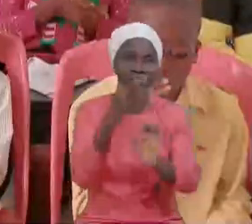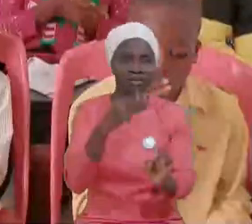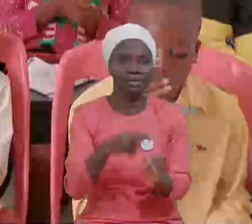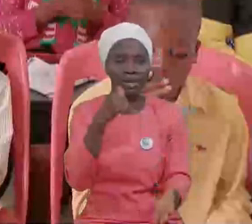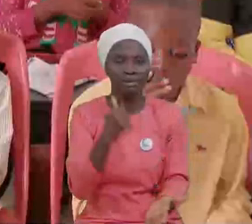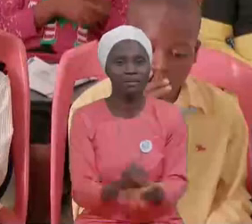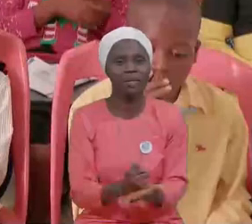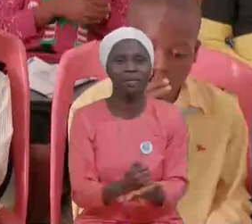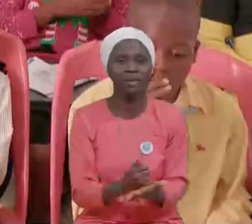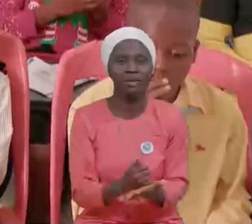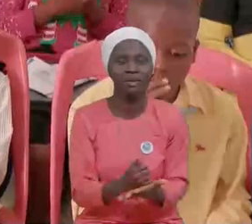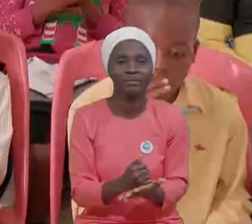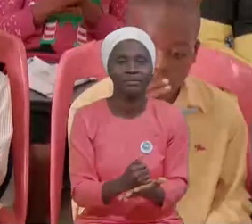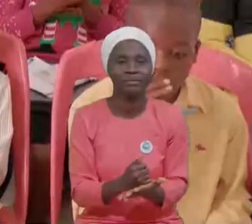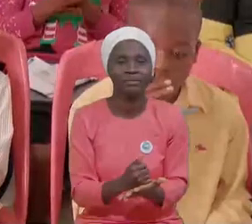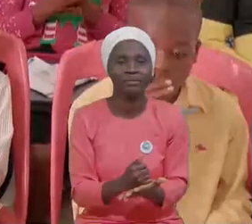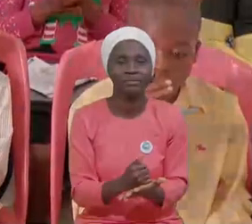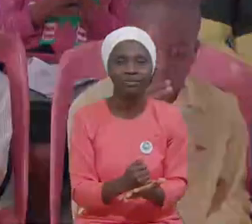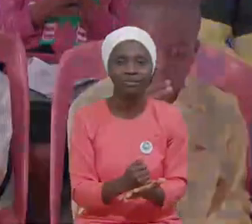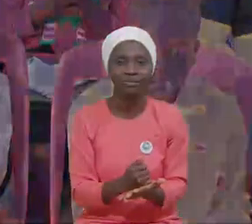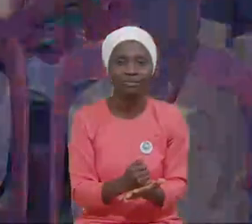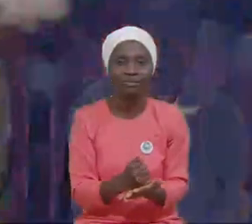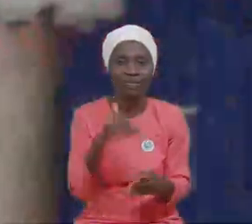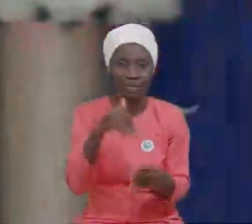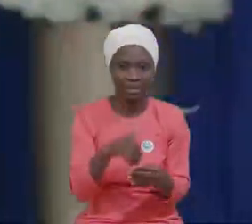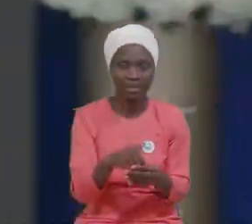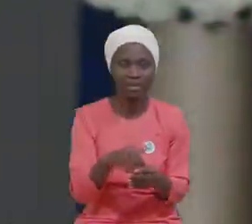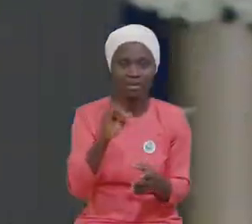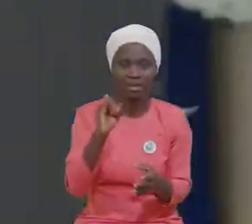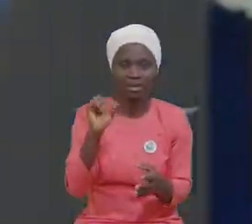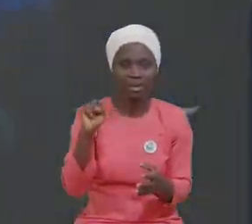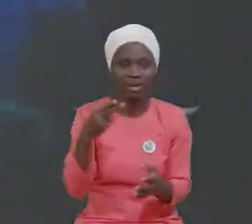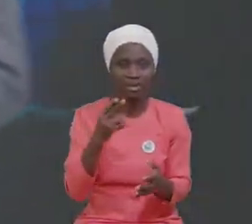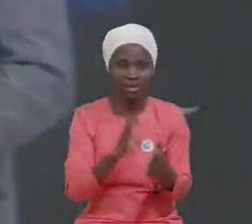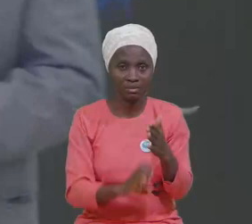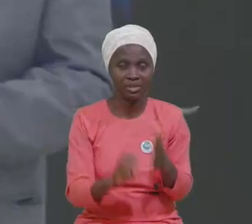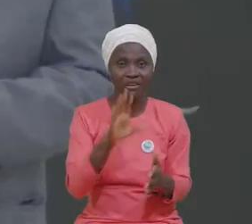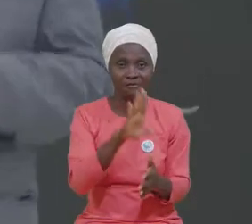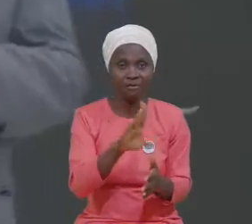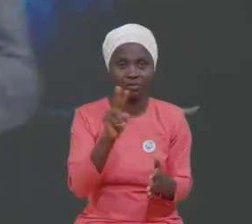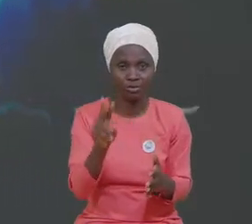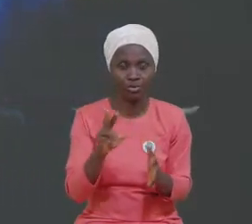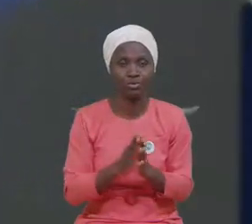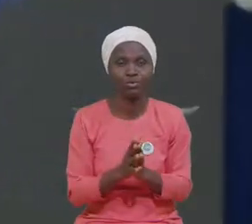au nom de Jésus. Voyons Ésaïe 52,